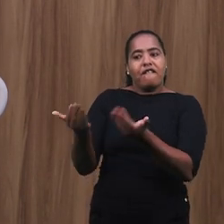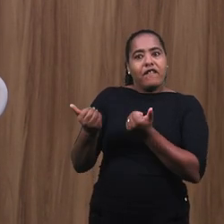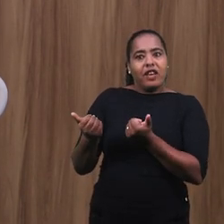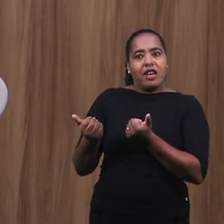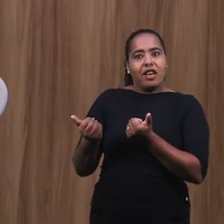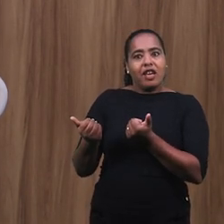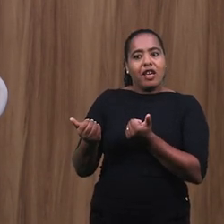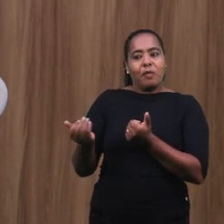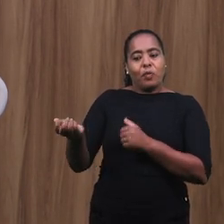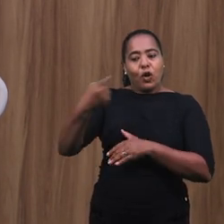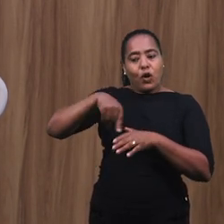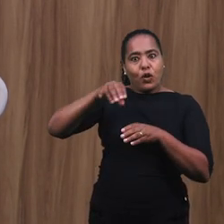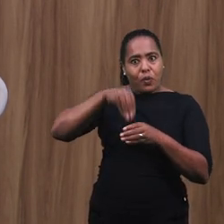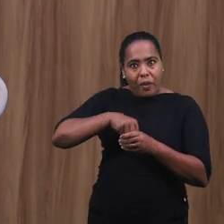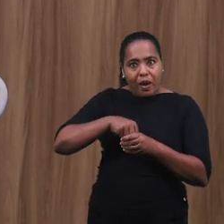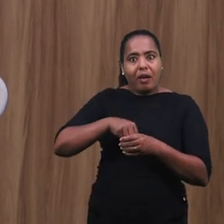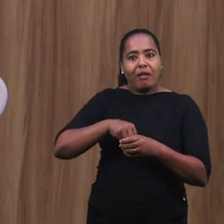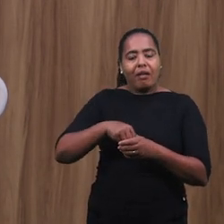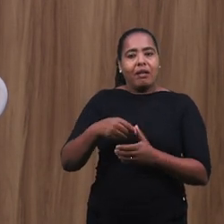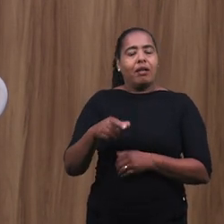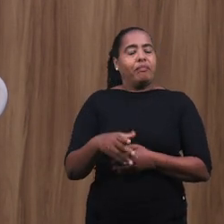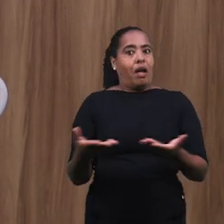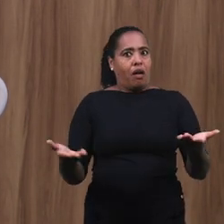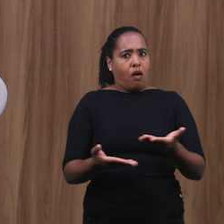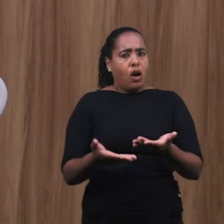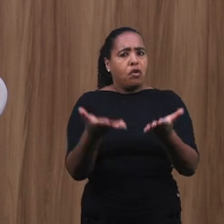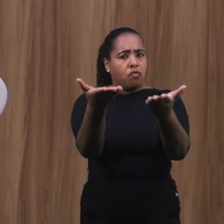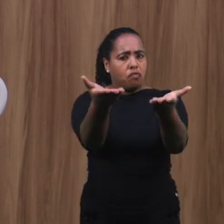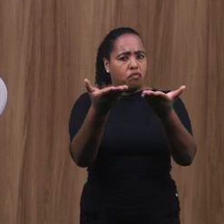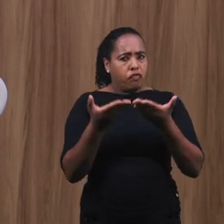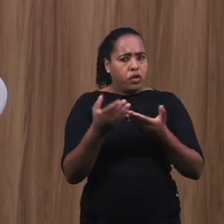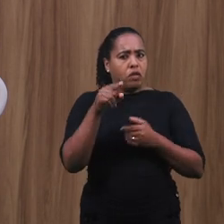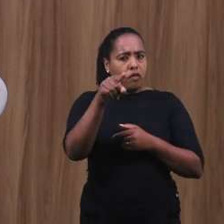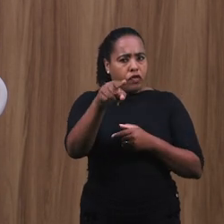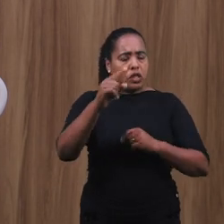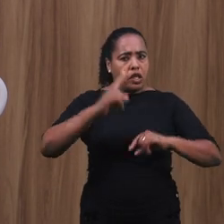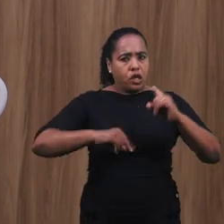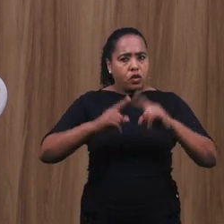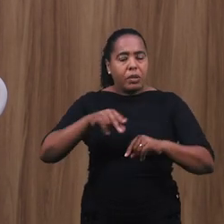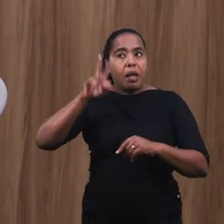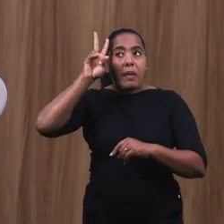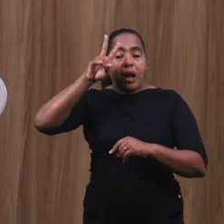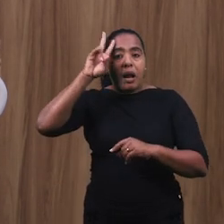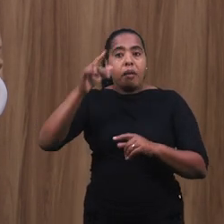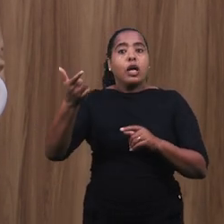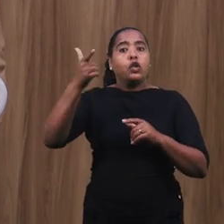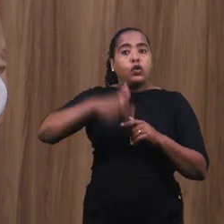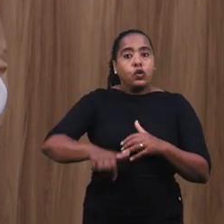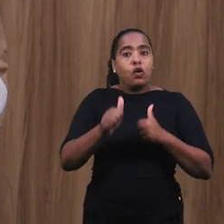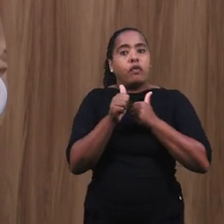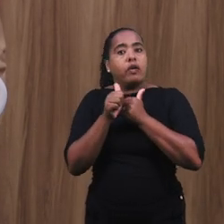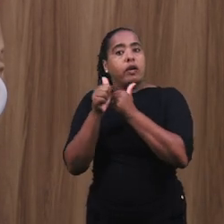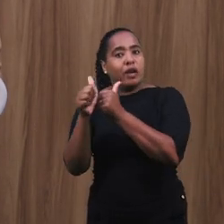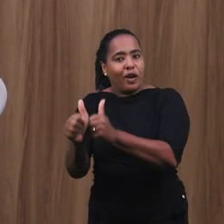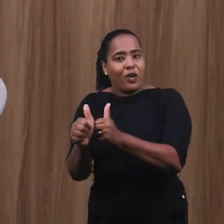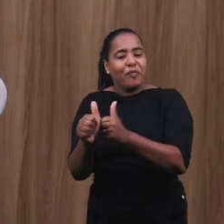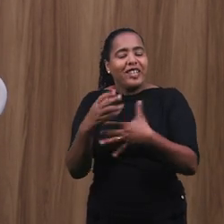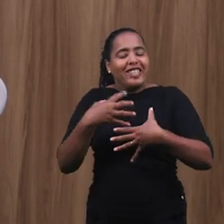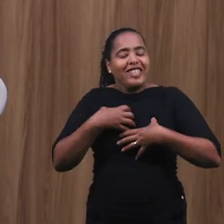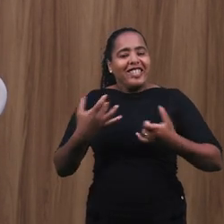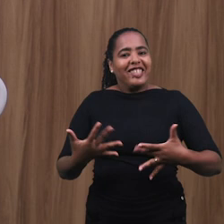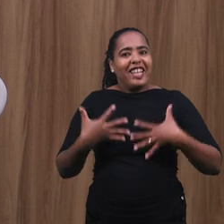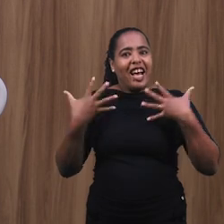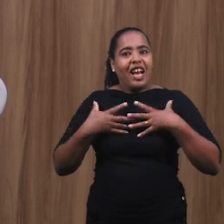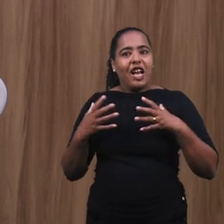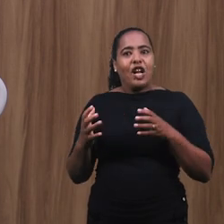vous inviter à prendre votre instrument pour qu'on se rappelle et qu'on joue avec toute joie avec la bande